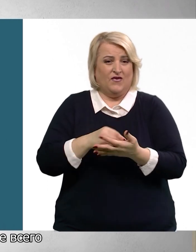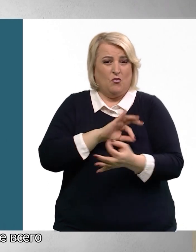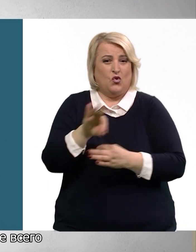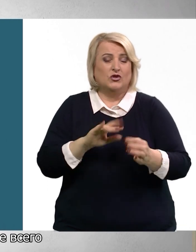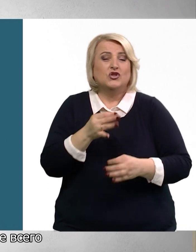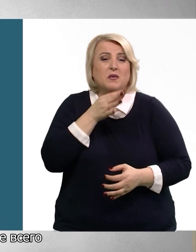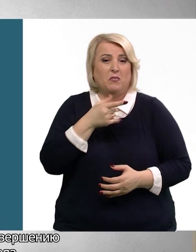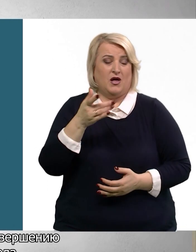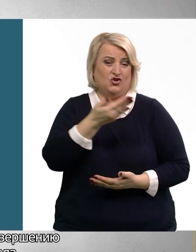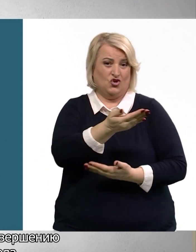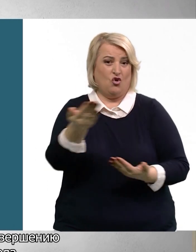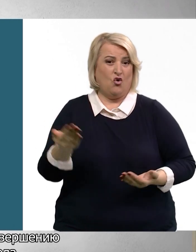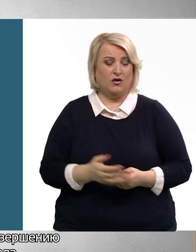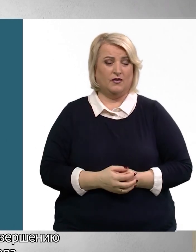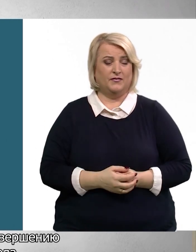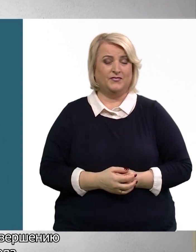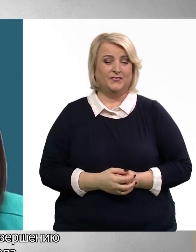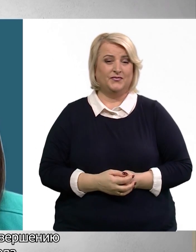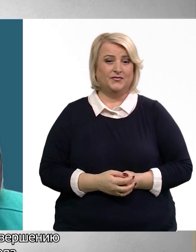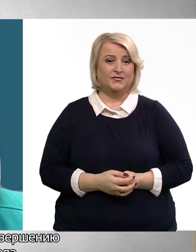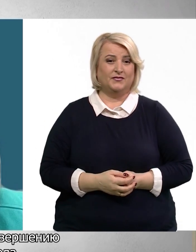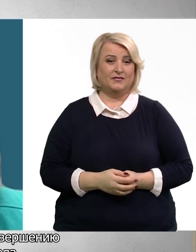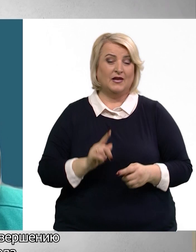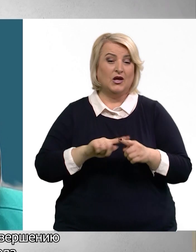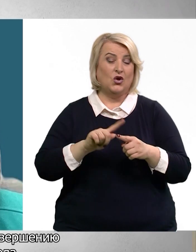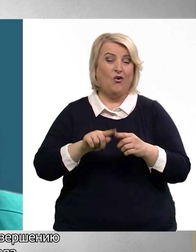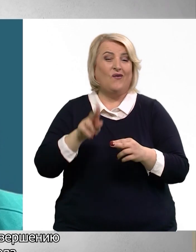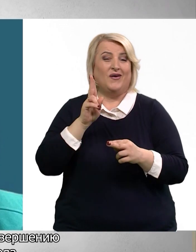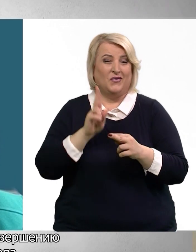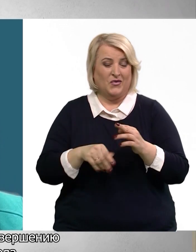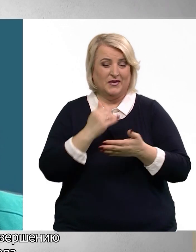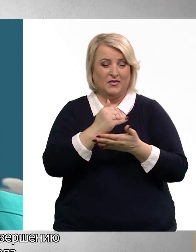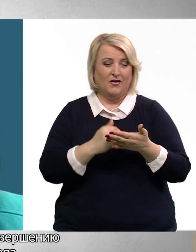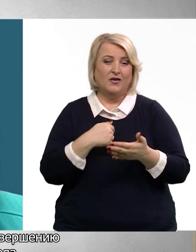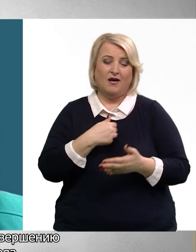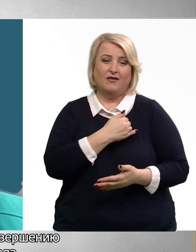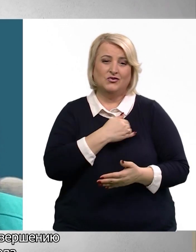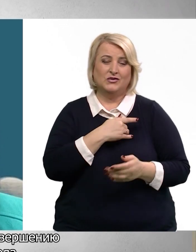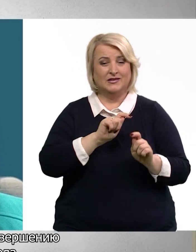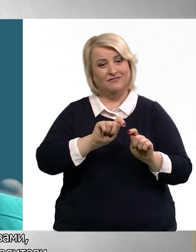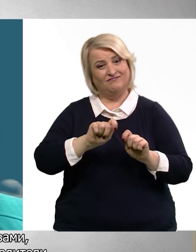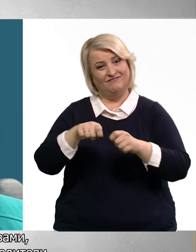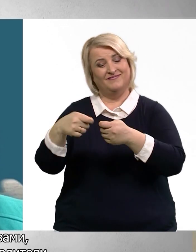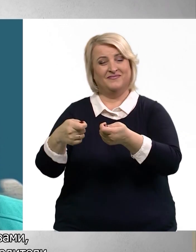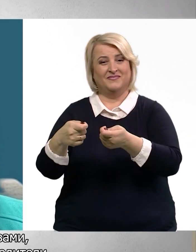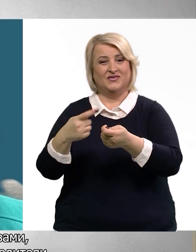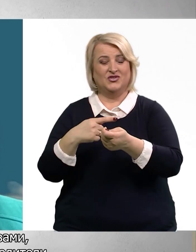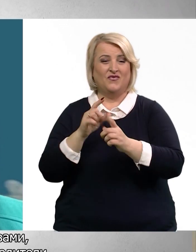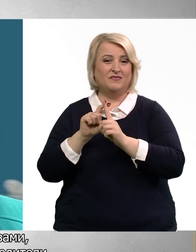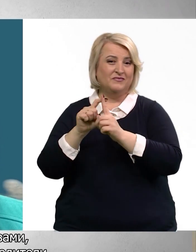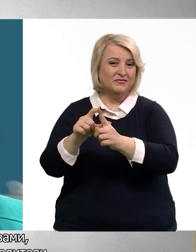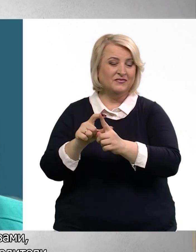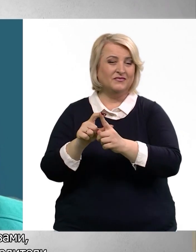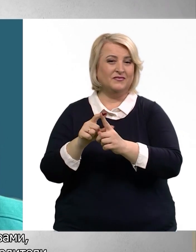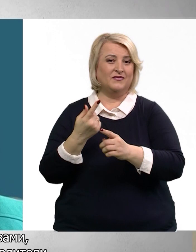ce le place lor. Mi-aș dori pentru că suntem, iată, pe aproape de final. Diana, îmi doresc să transmiți un mesaj,